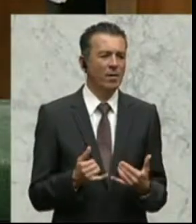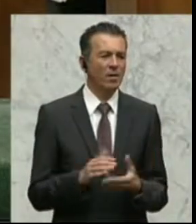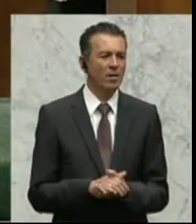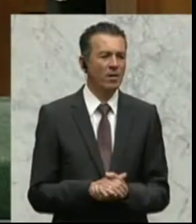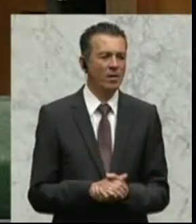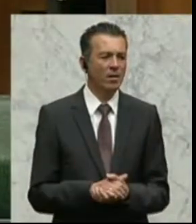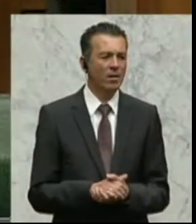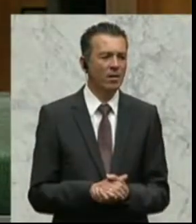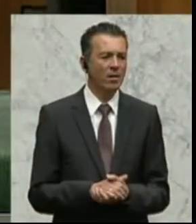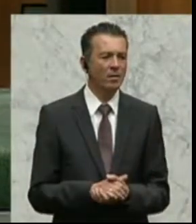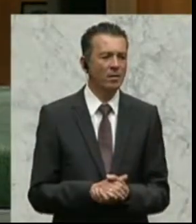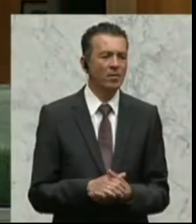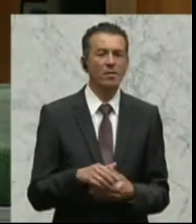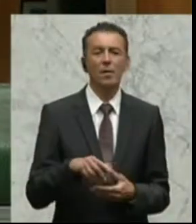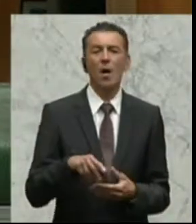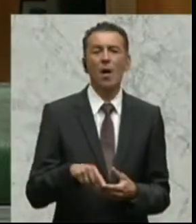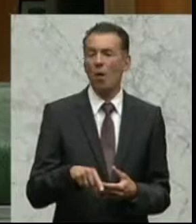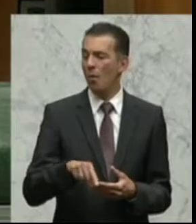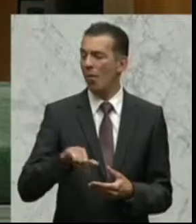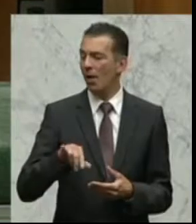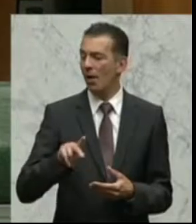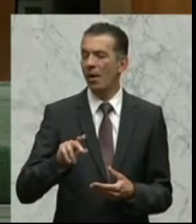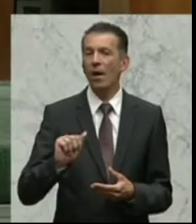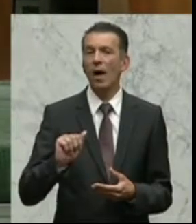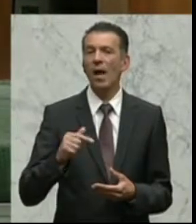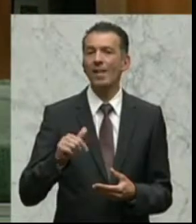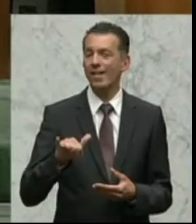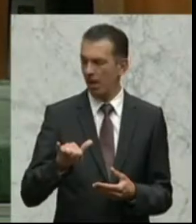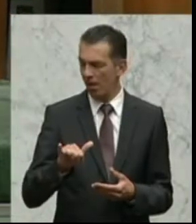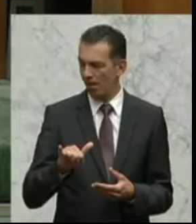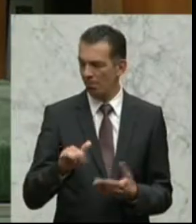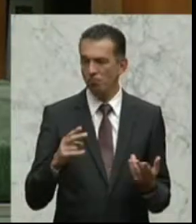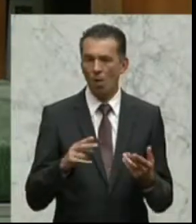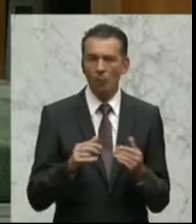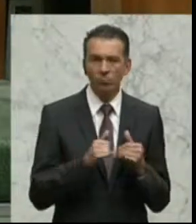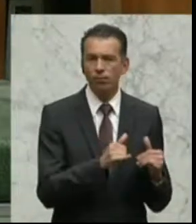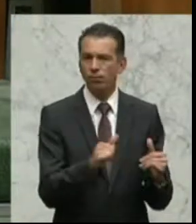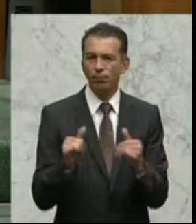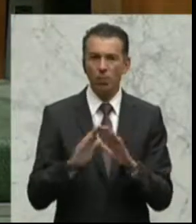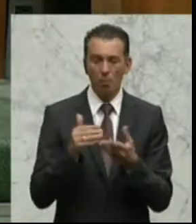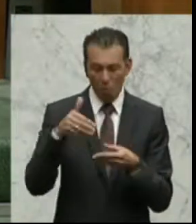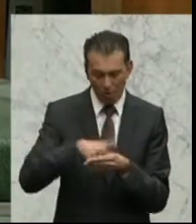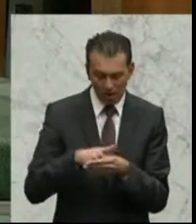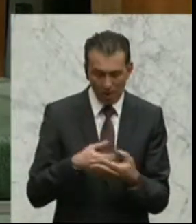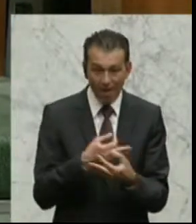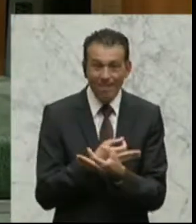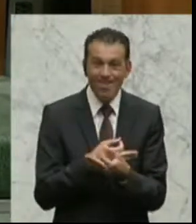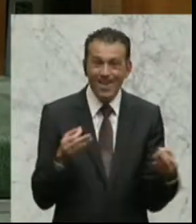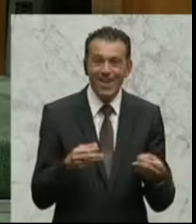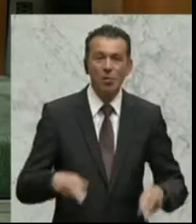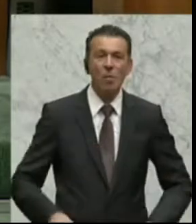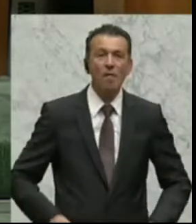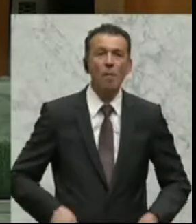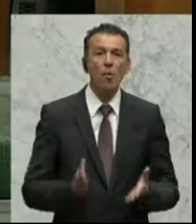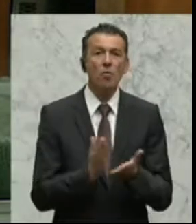Buch quer durch die Lande zieht, wenn man den zur Hand nimmt und schaut, dann weiß man, dass in dem Buch von Piketty nichts drinnen steht über die Vermögensverteilung in Österreich. Also